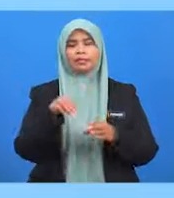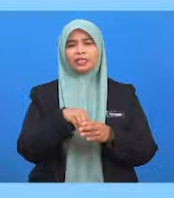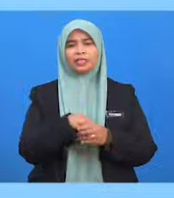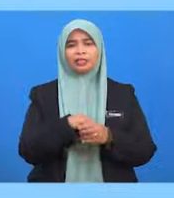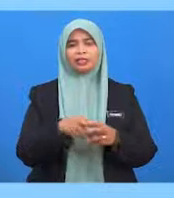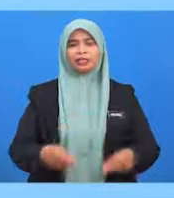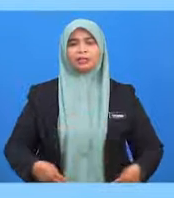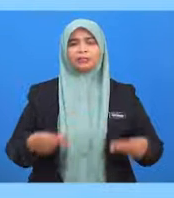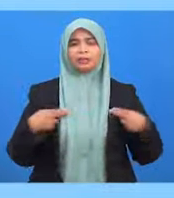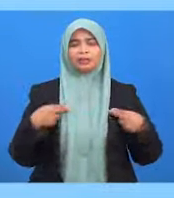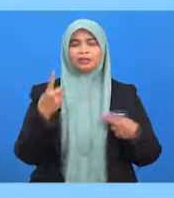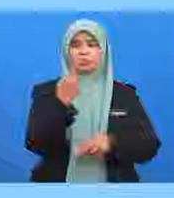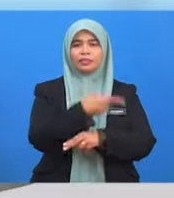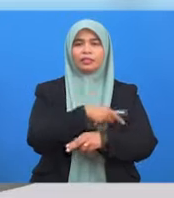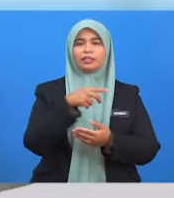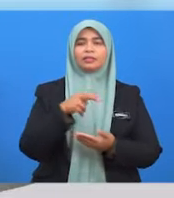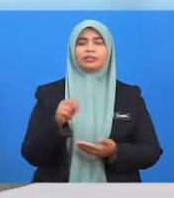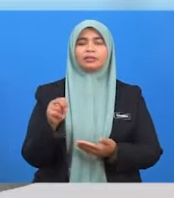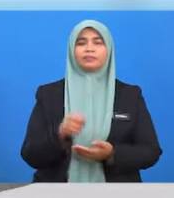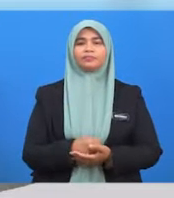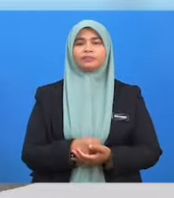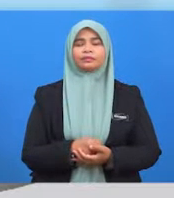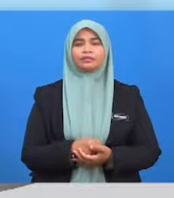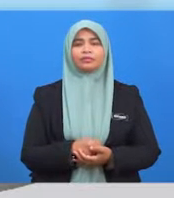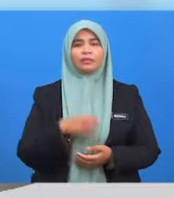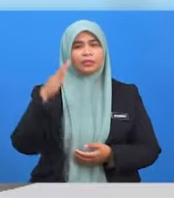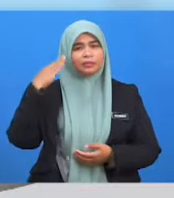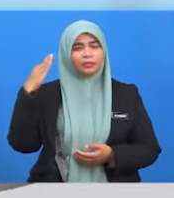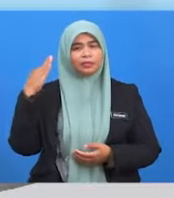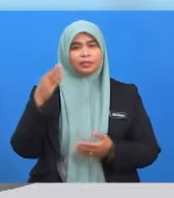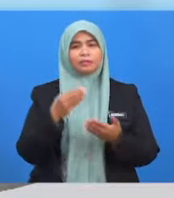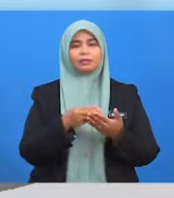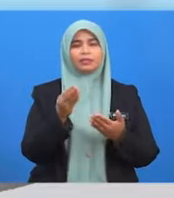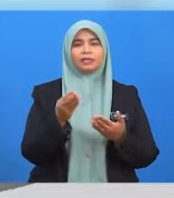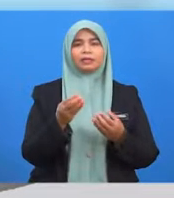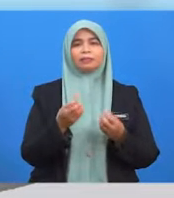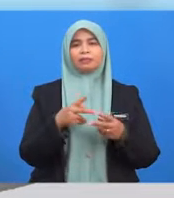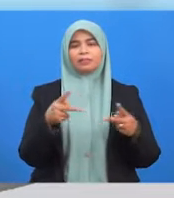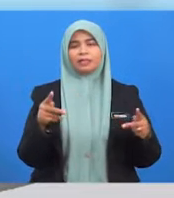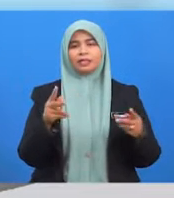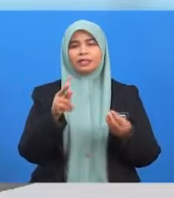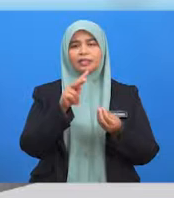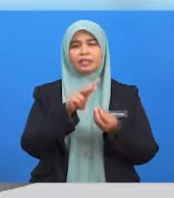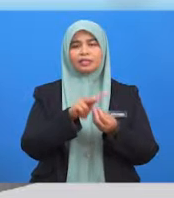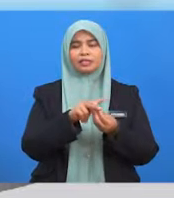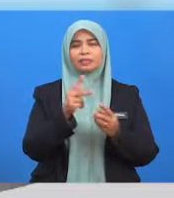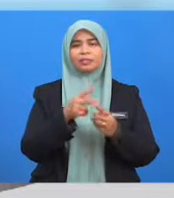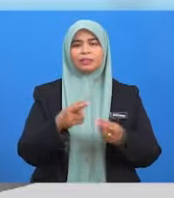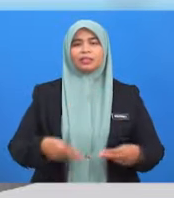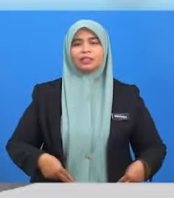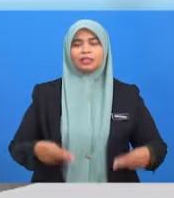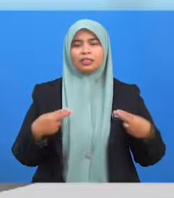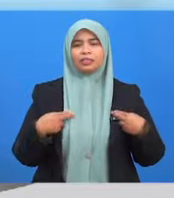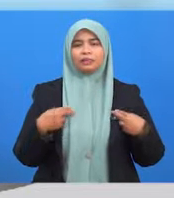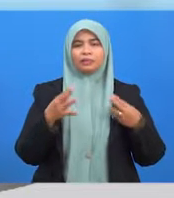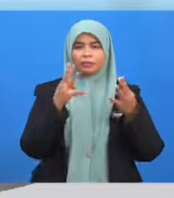dalam kehidupan harian. Bunyi memberikan pelbagai kesan kepada kehidupan